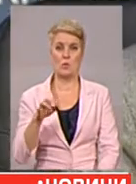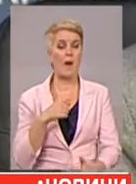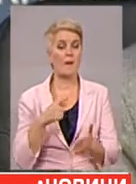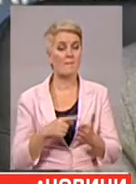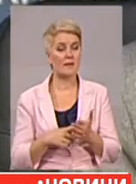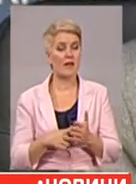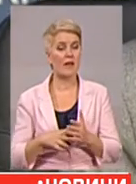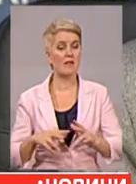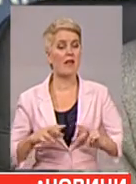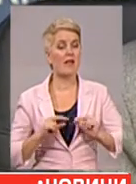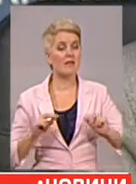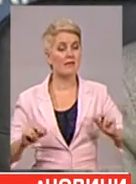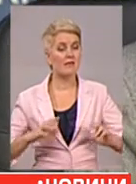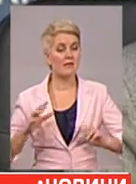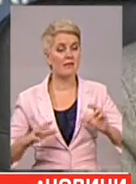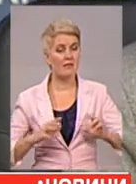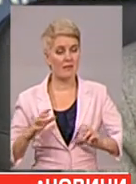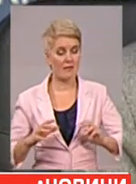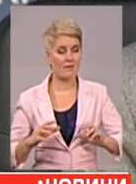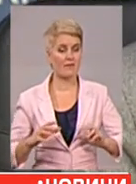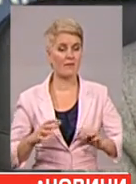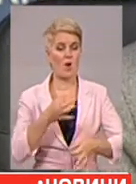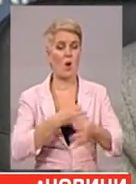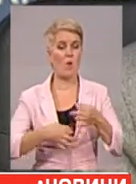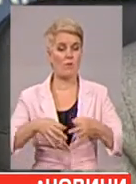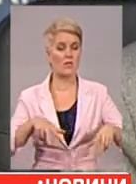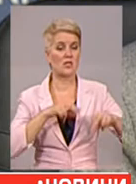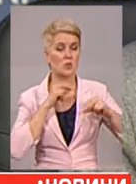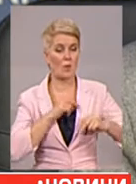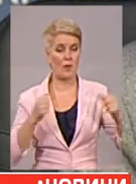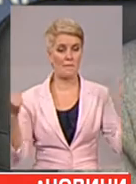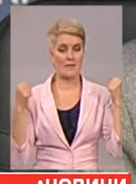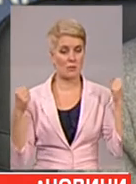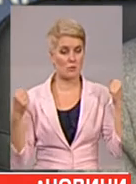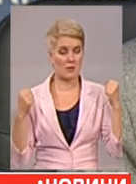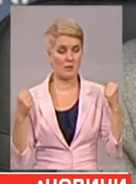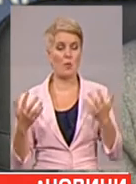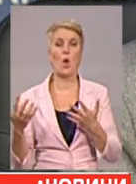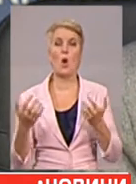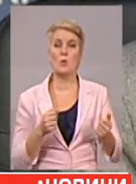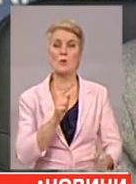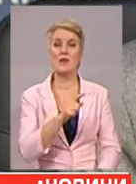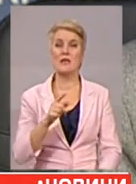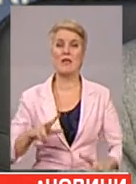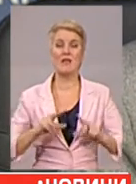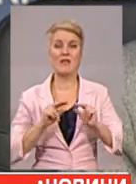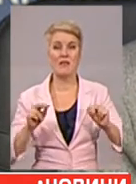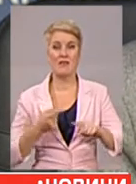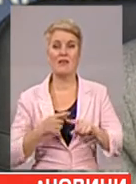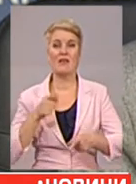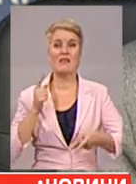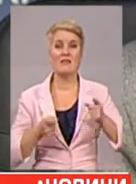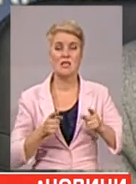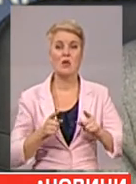там тренерів. А от тут ми обговорювали з колегами, спортсменами. Я вам скажу, що отримують ті тренери, які дійсно